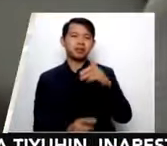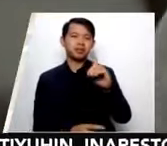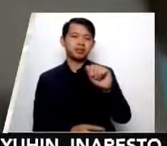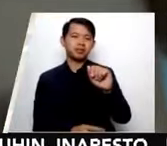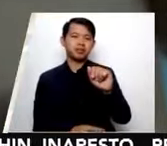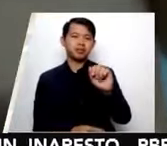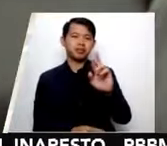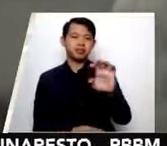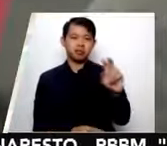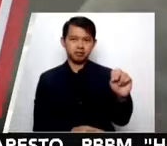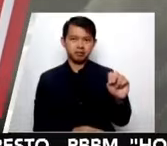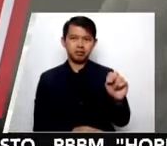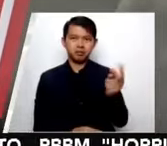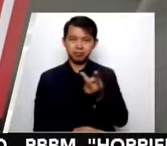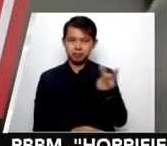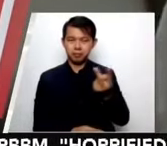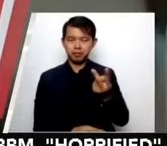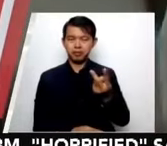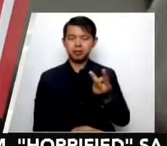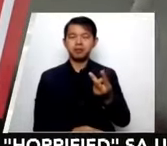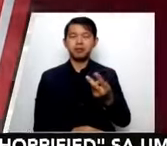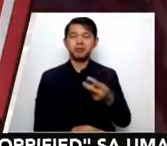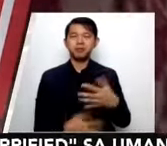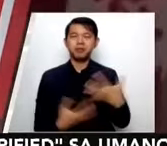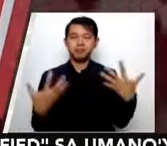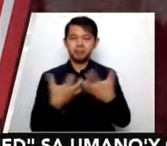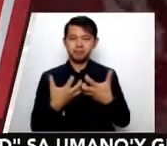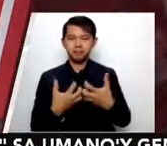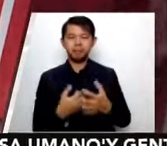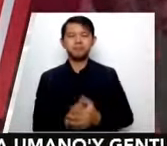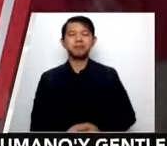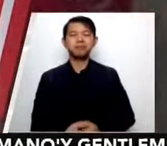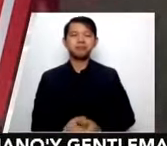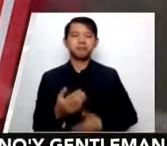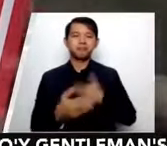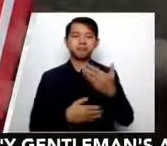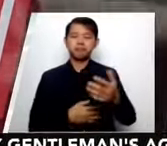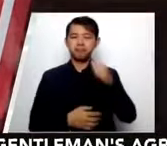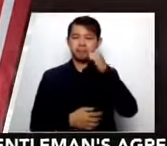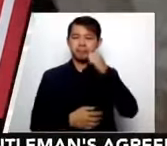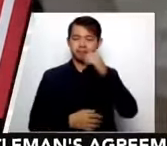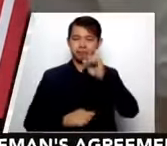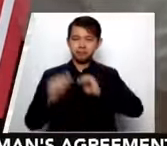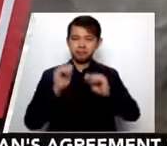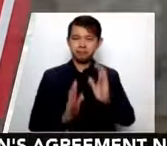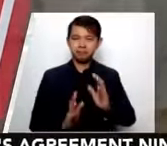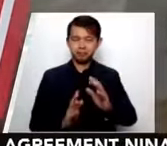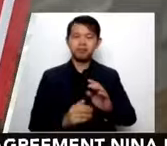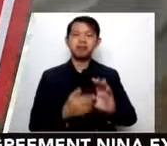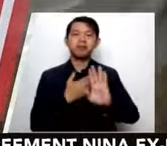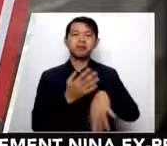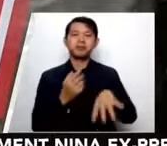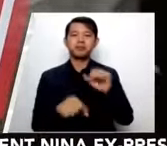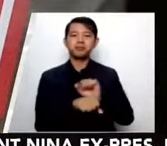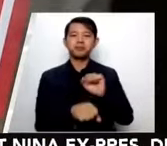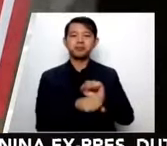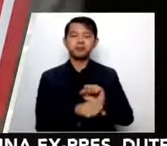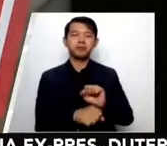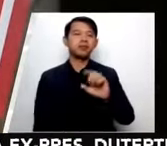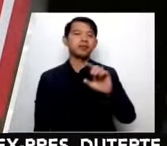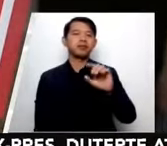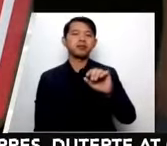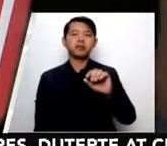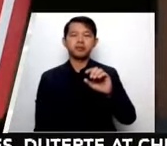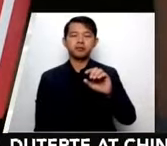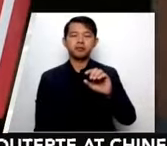darlin beauty Gonzalez balik trabaho na matapos magbakasyon sa India para sa bagong serye na prinsesa